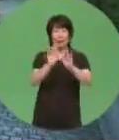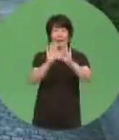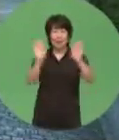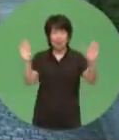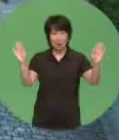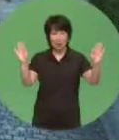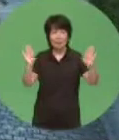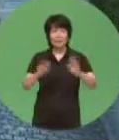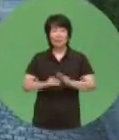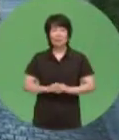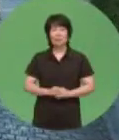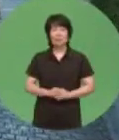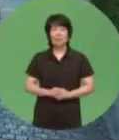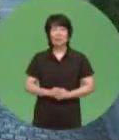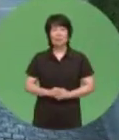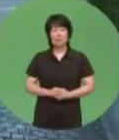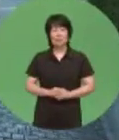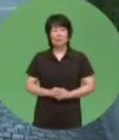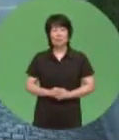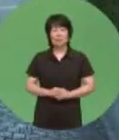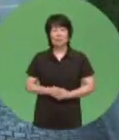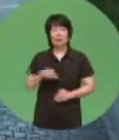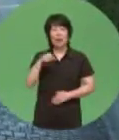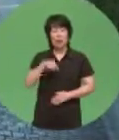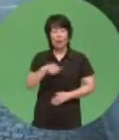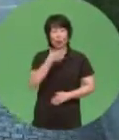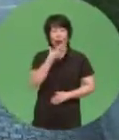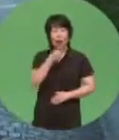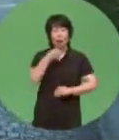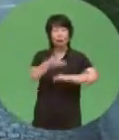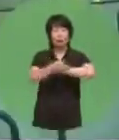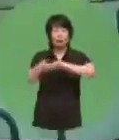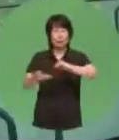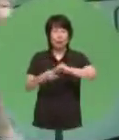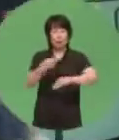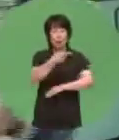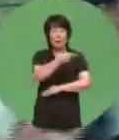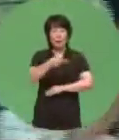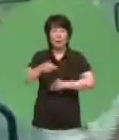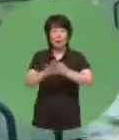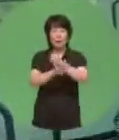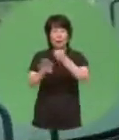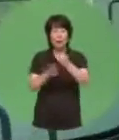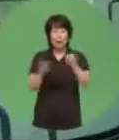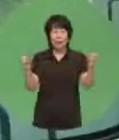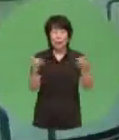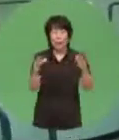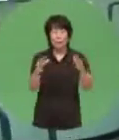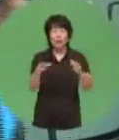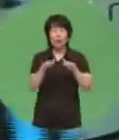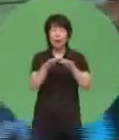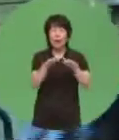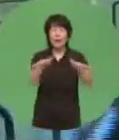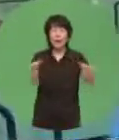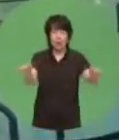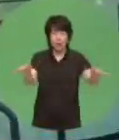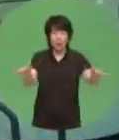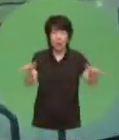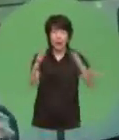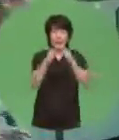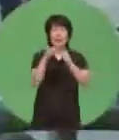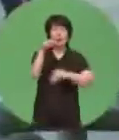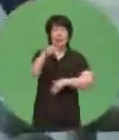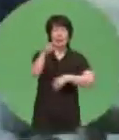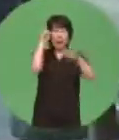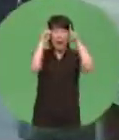福島キッズ in 生駒は福島第一原発事故による放射能の影響で屋外活動が